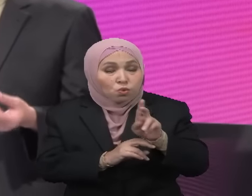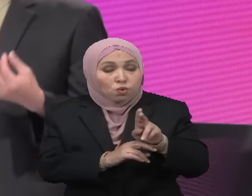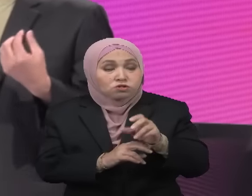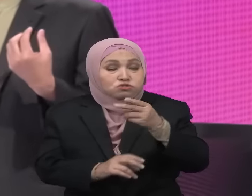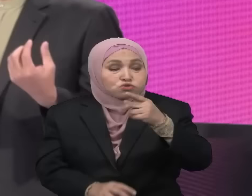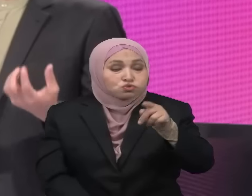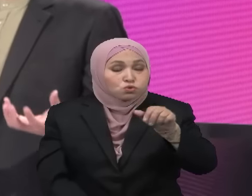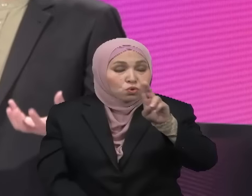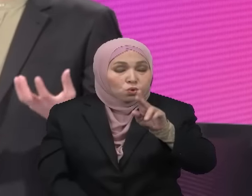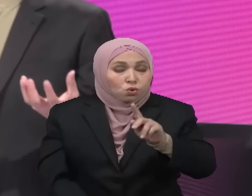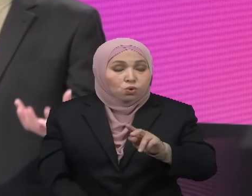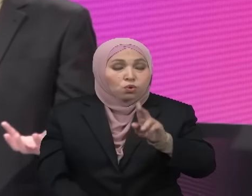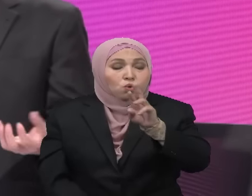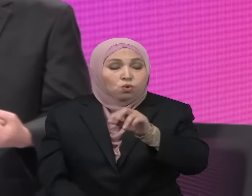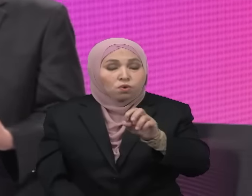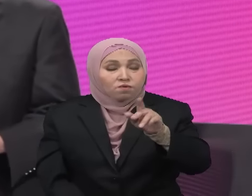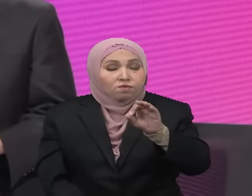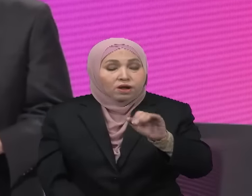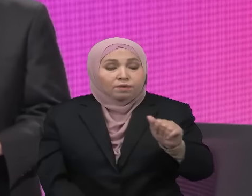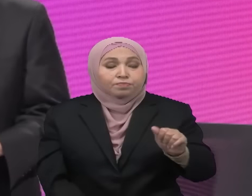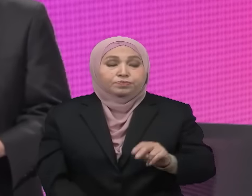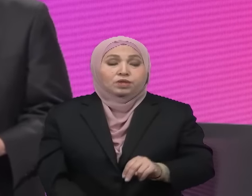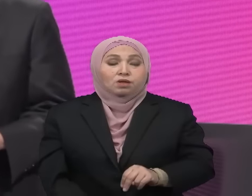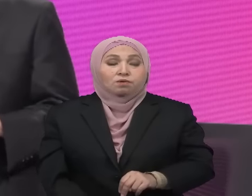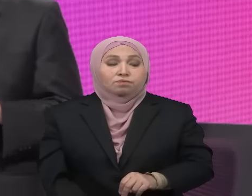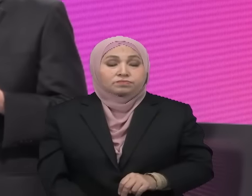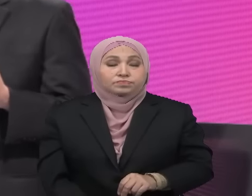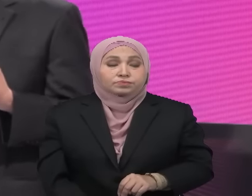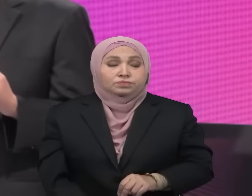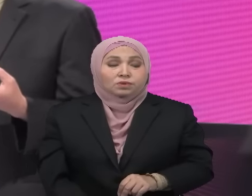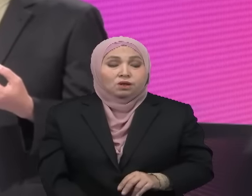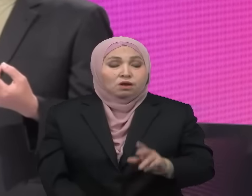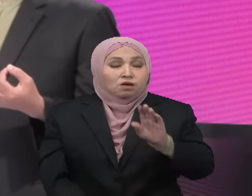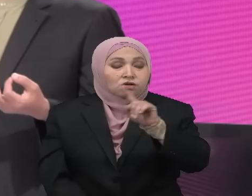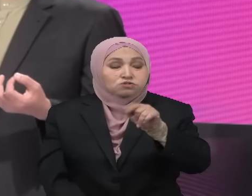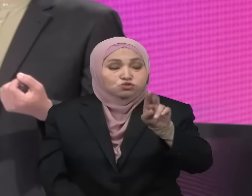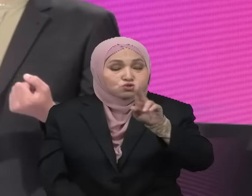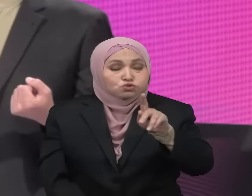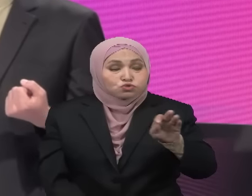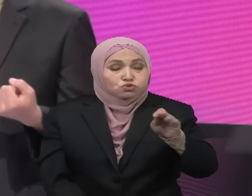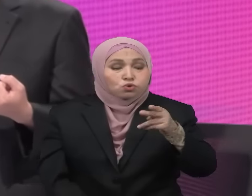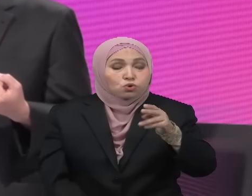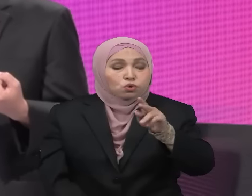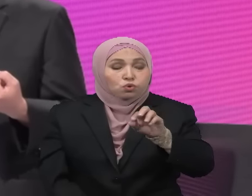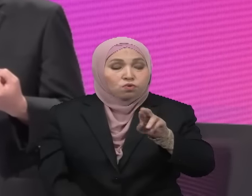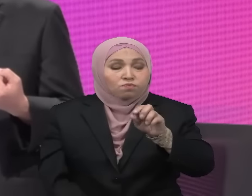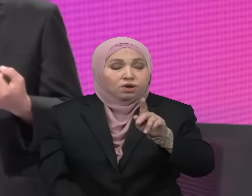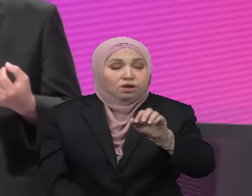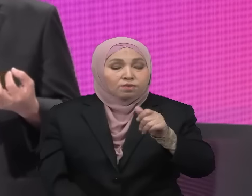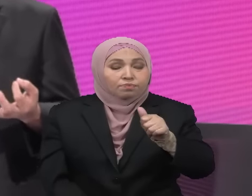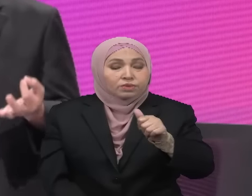زخ زخرف زخرف زخرف